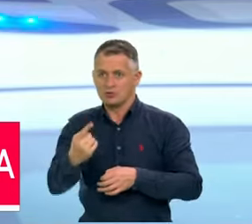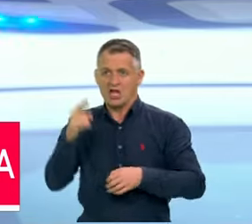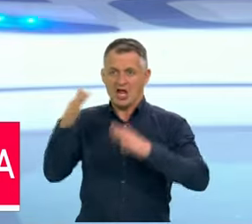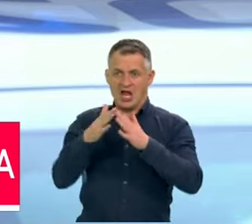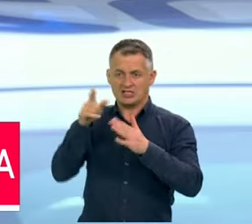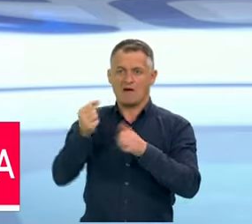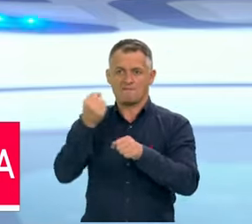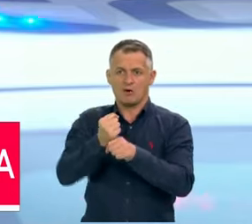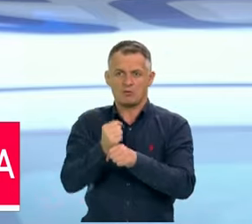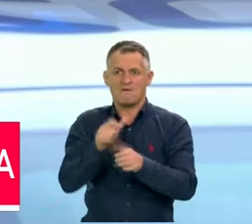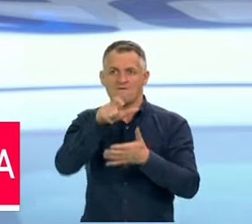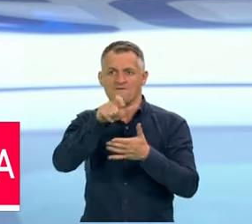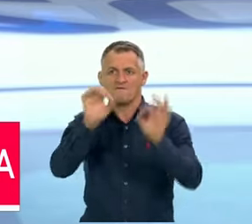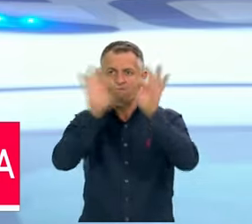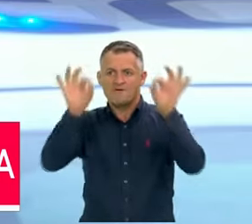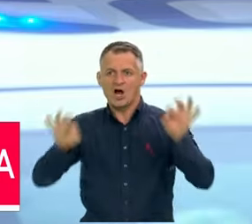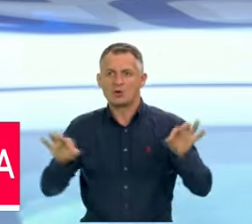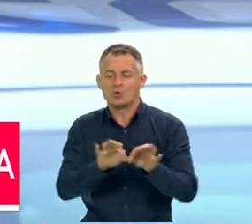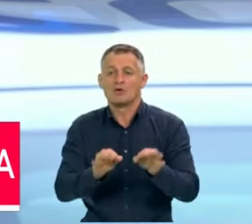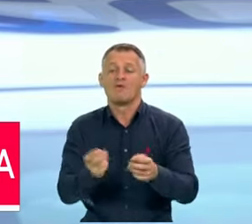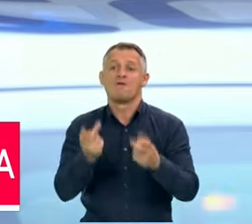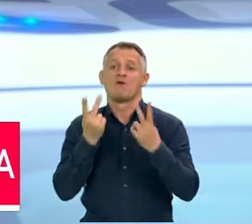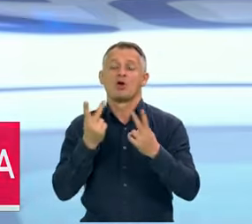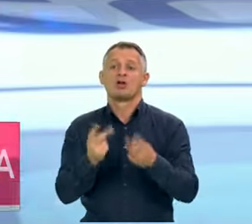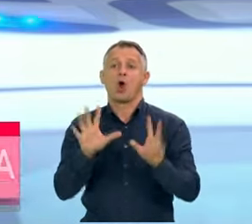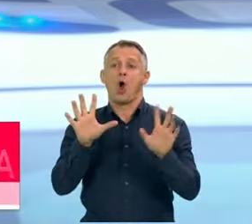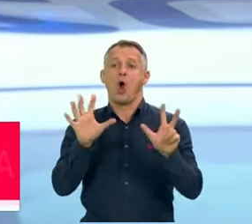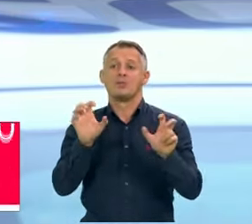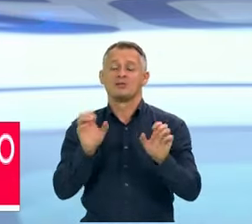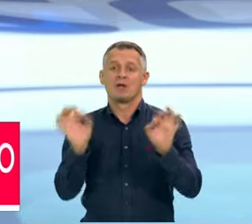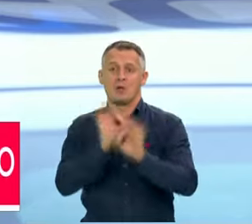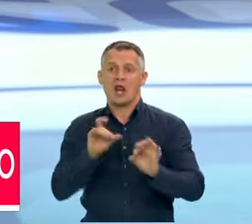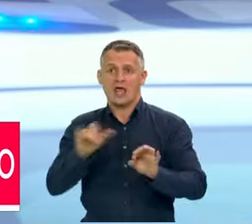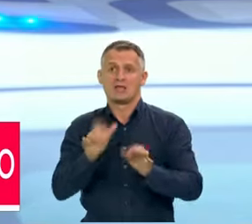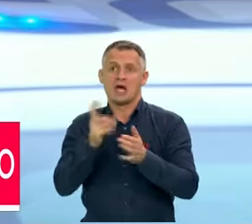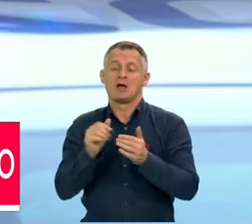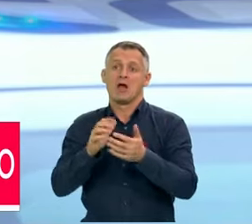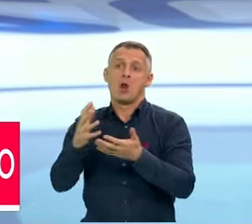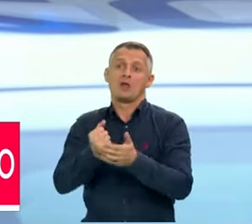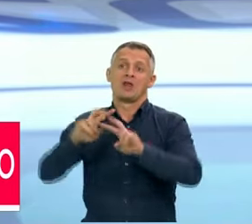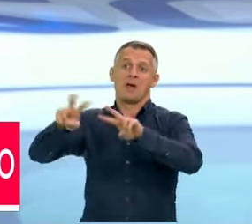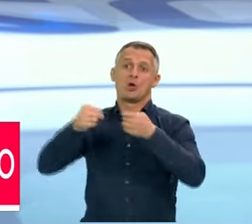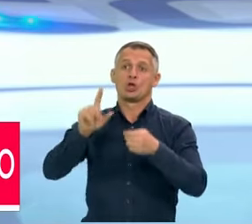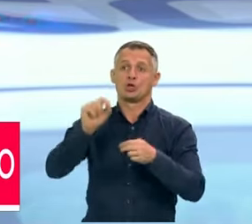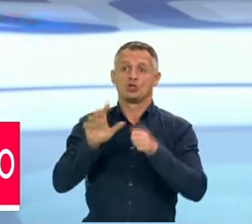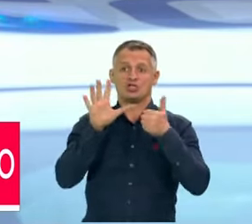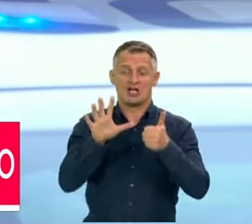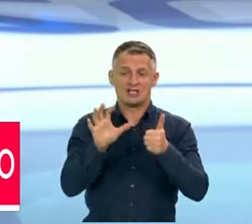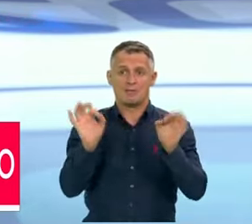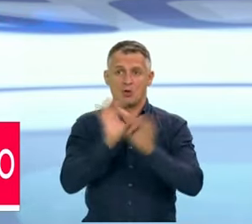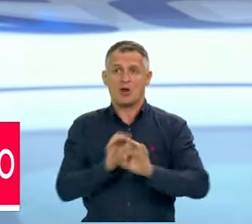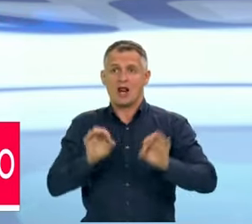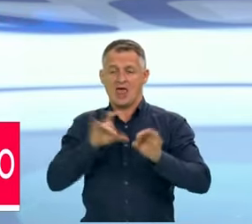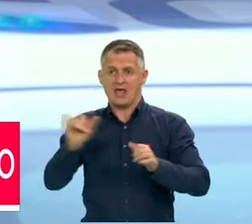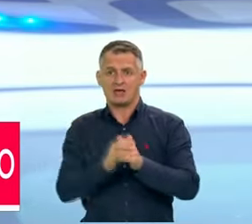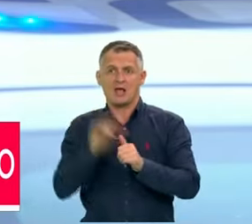mărfuri în valoare de aproape 880 de milioane de RON Însă a încasat doar 26 de milioane astfel au rezultat facturi neîncasate în